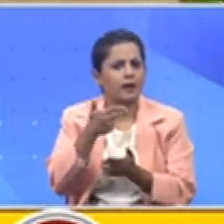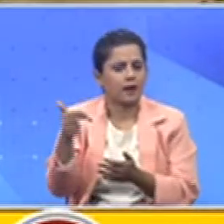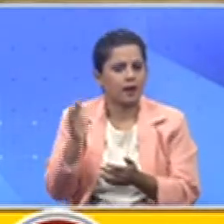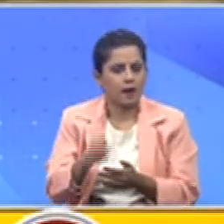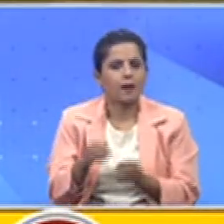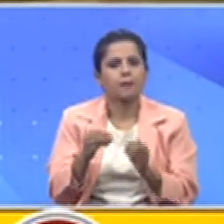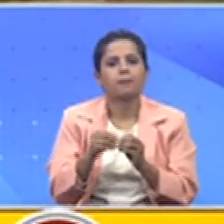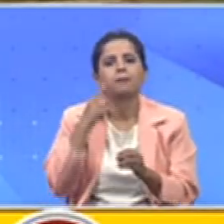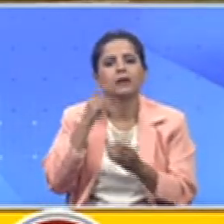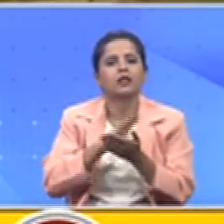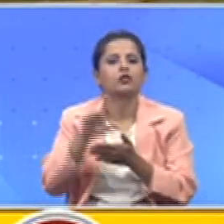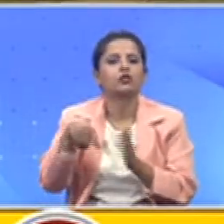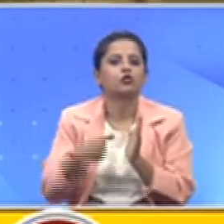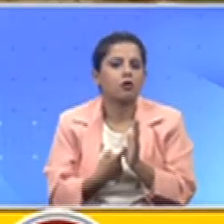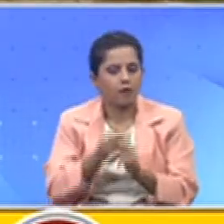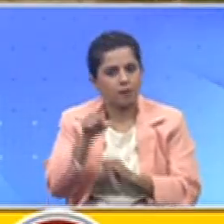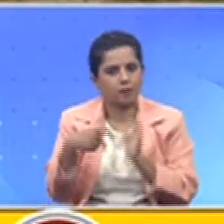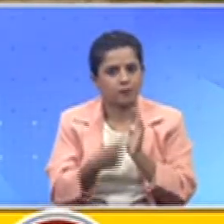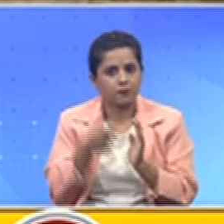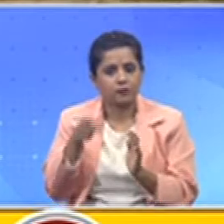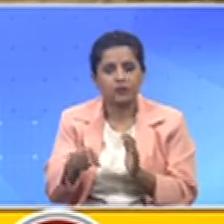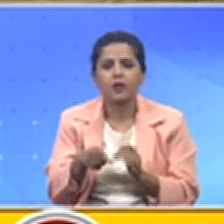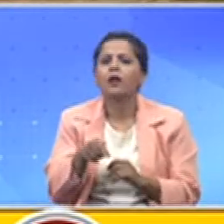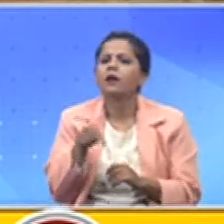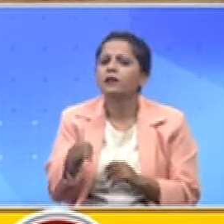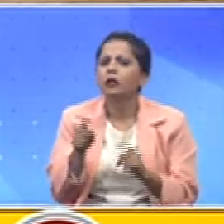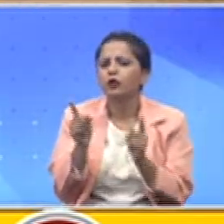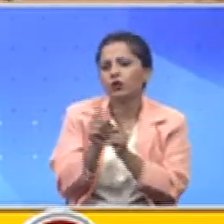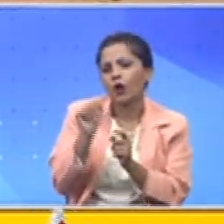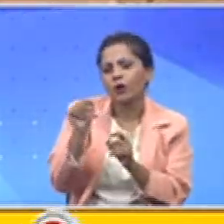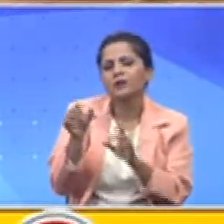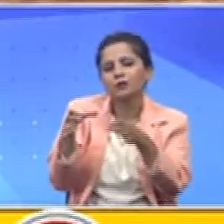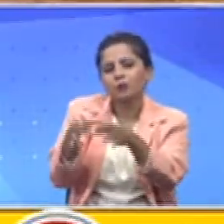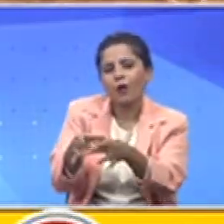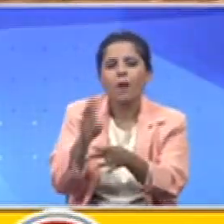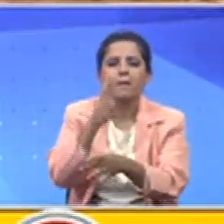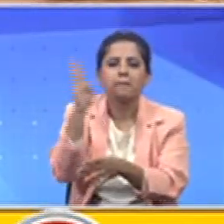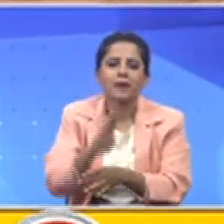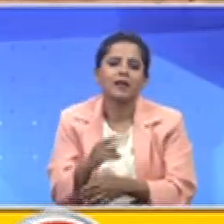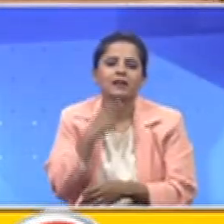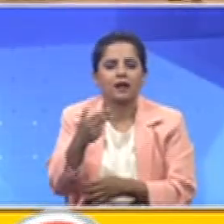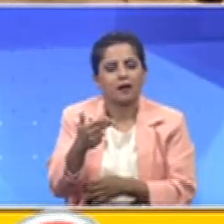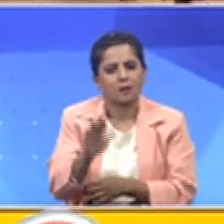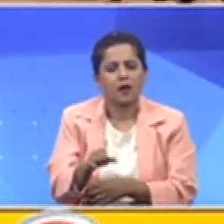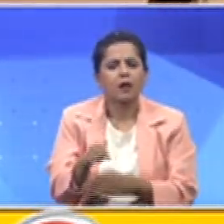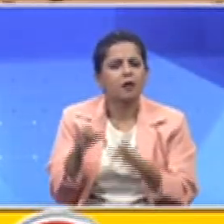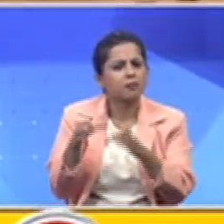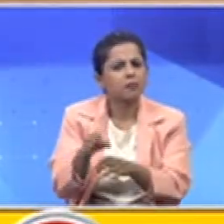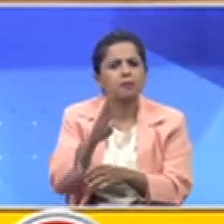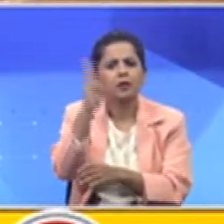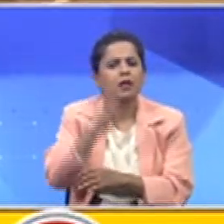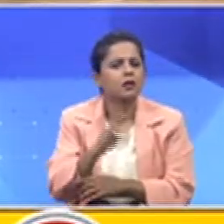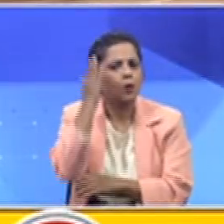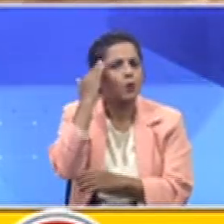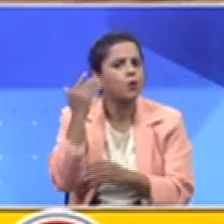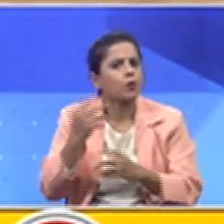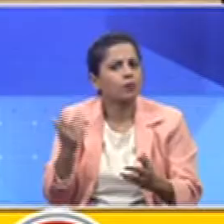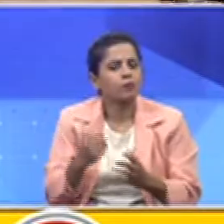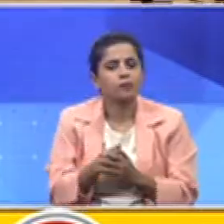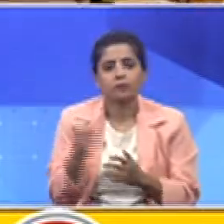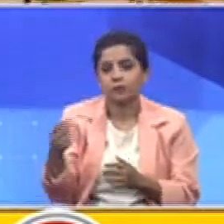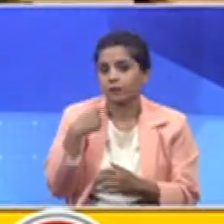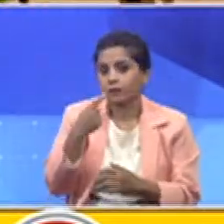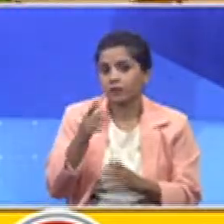विचारपुर। विचारपुर को मिनी ब्राजील कहा जाता है। मिनी ब्राजील इसलिए क्योंकि ये